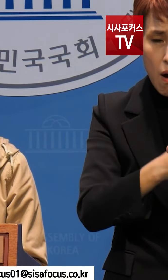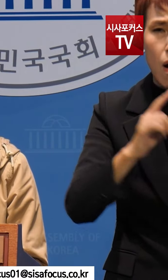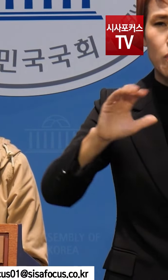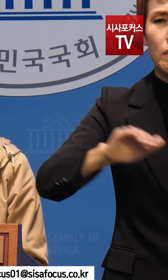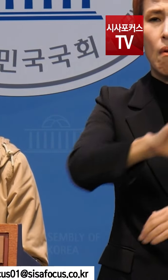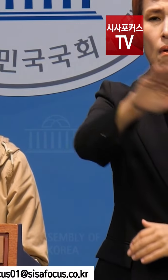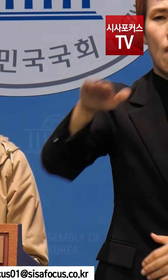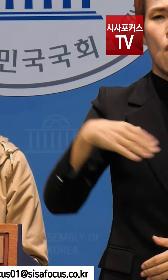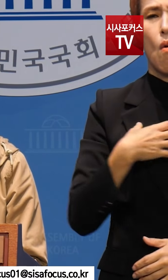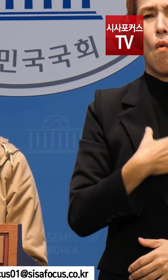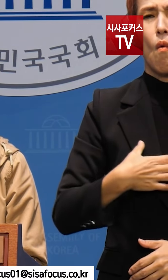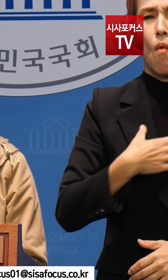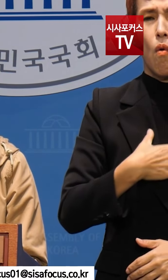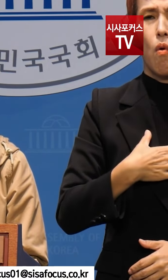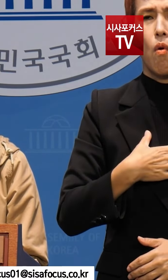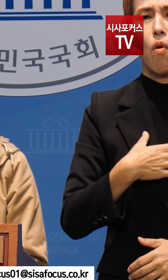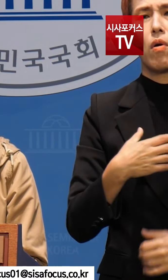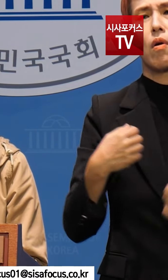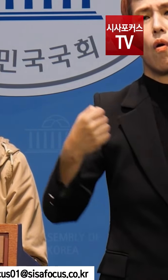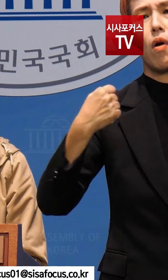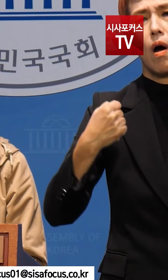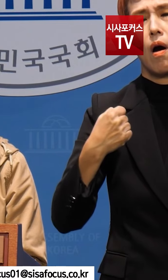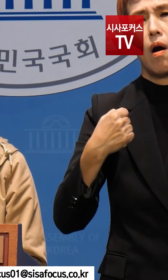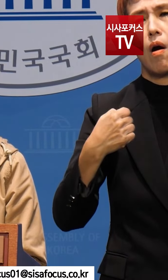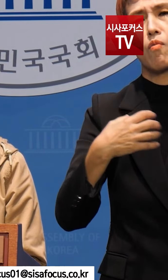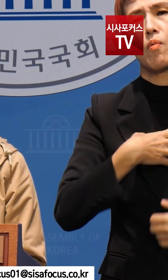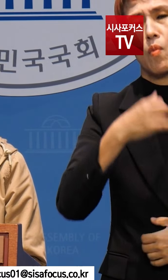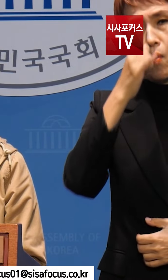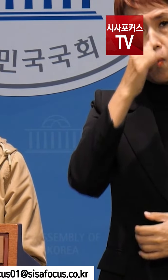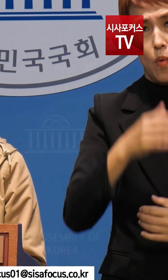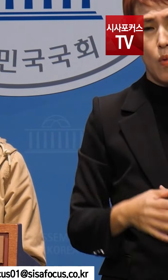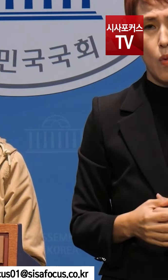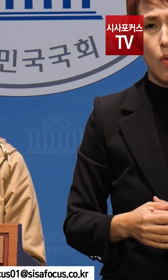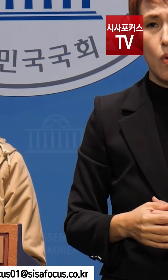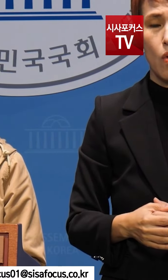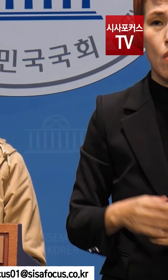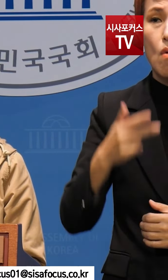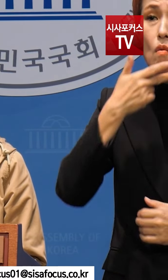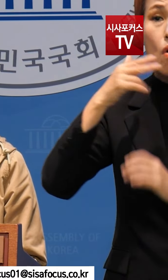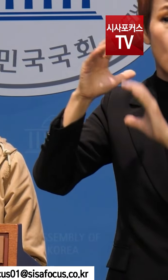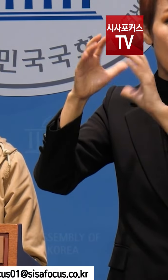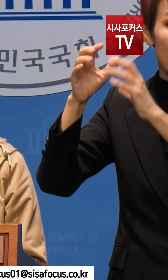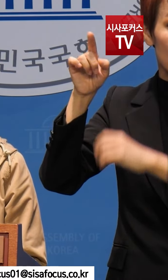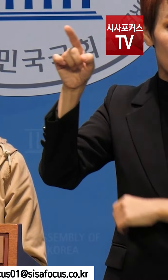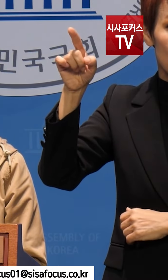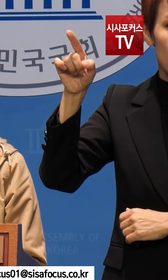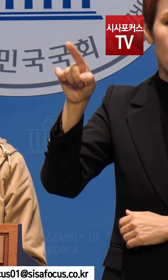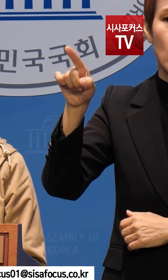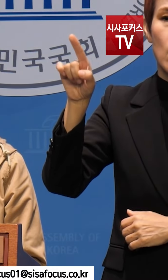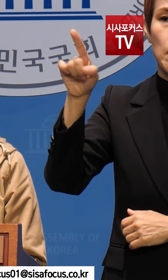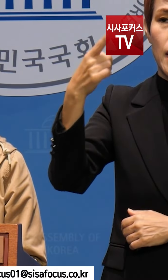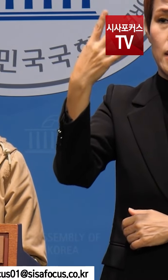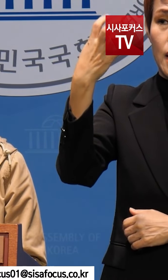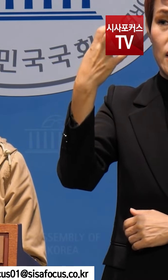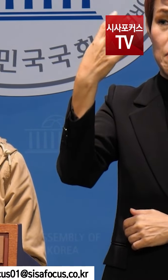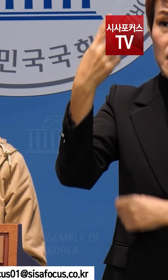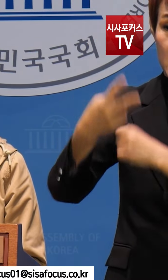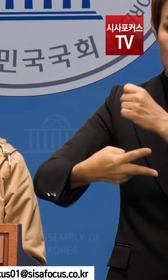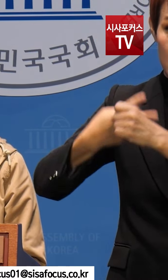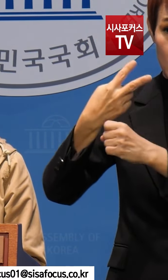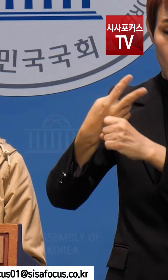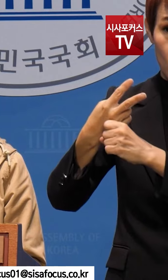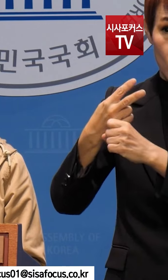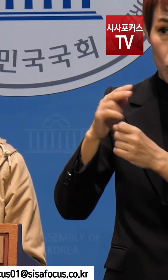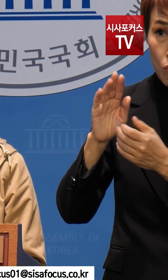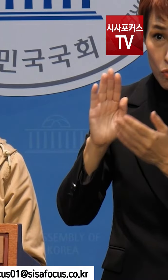주고 있습니다 최근 대규모 석탄 발전 원조국 있 영국 마저도 142년 만에 석탄